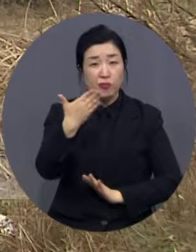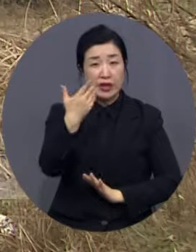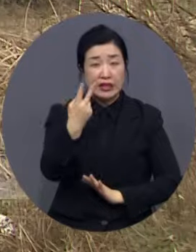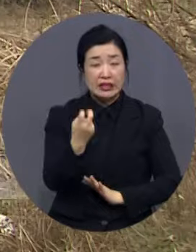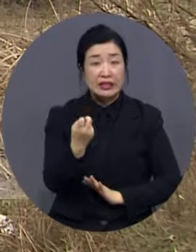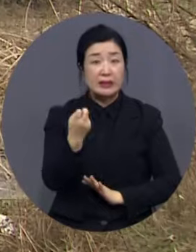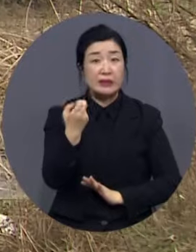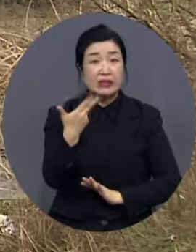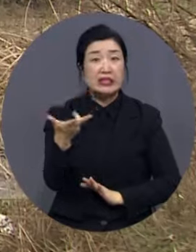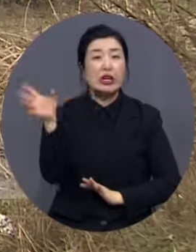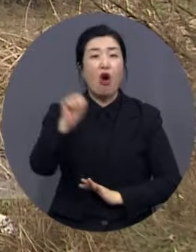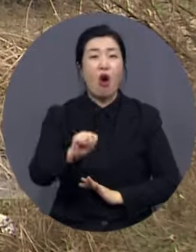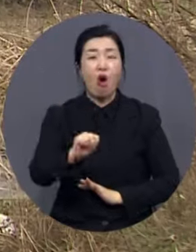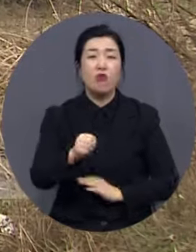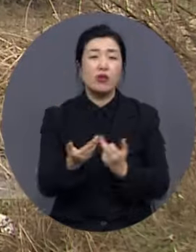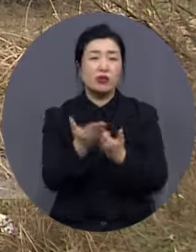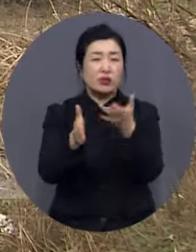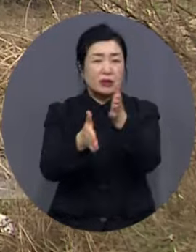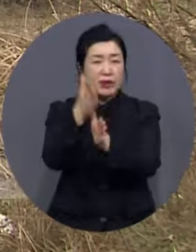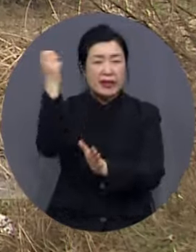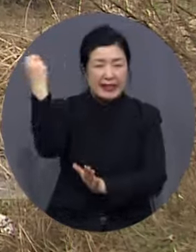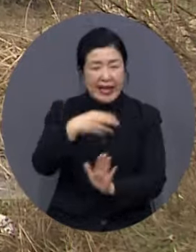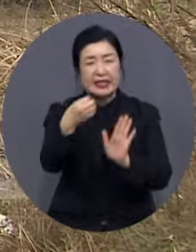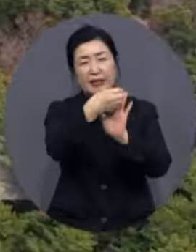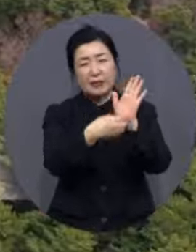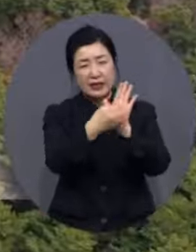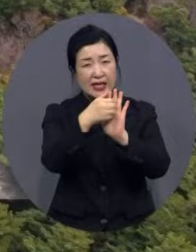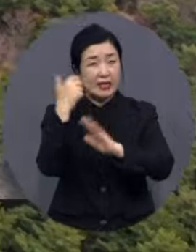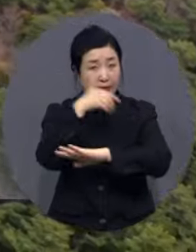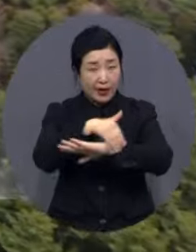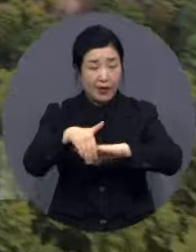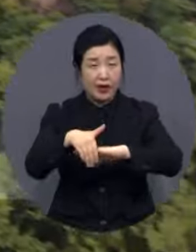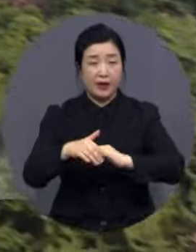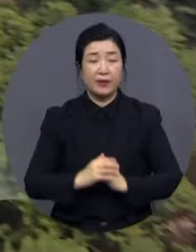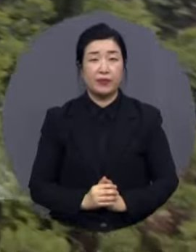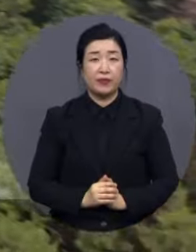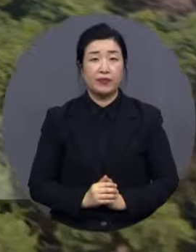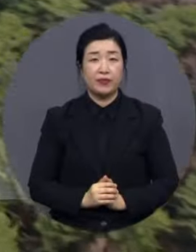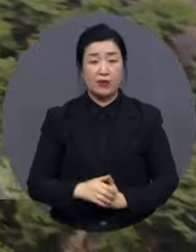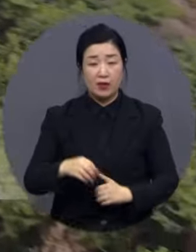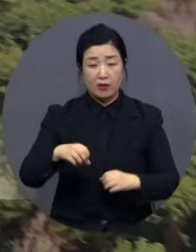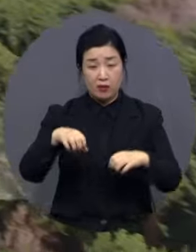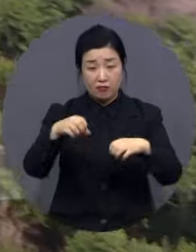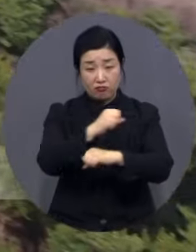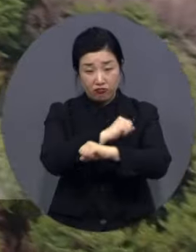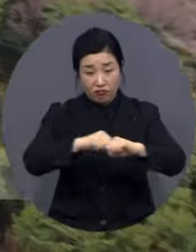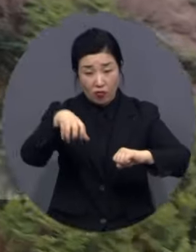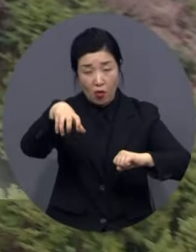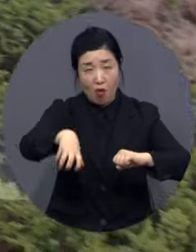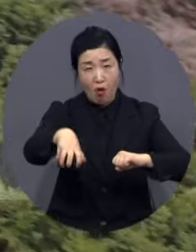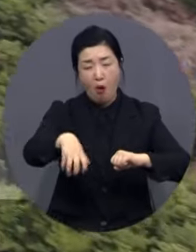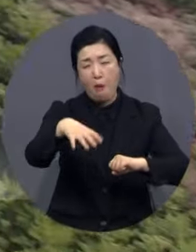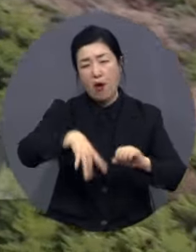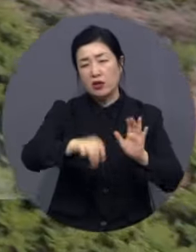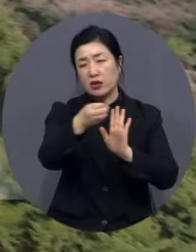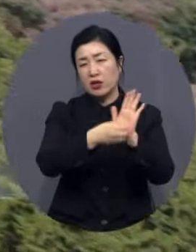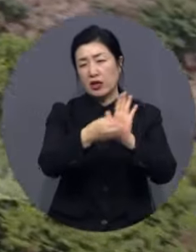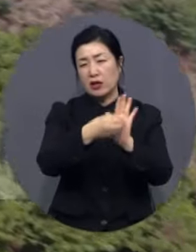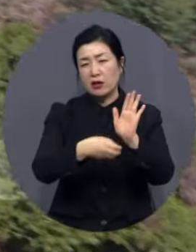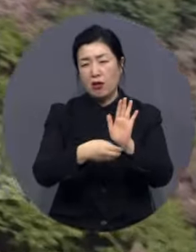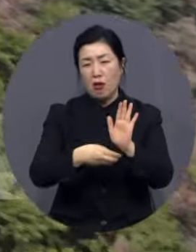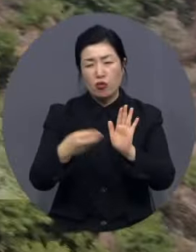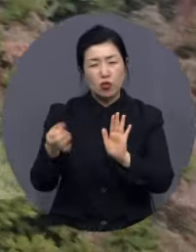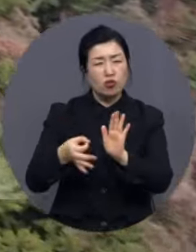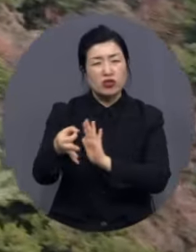유찰됐다 제주시는 제 입찰을 실 할 계획입니다 해당 부지는 기존의 낙찰 업체가 잔금을 납부하지